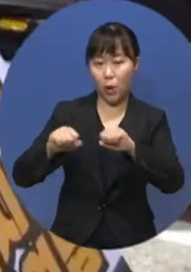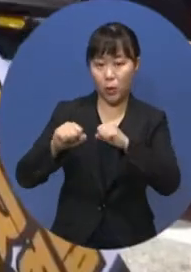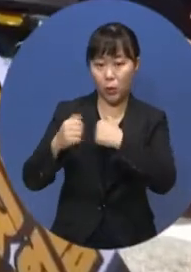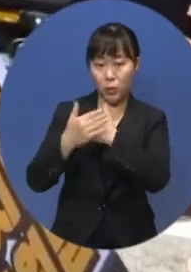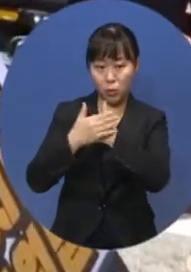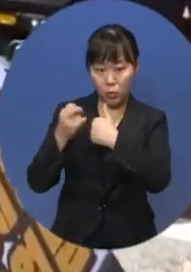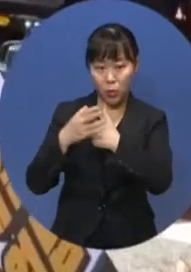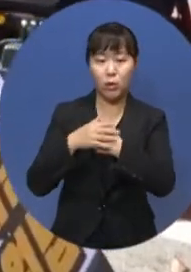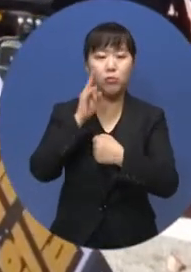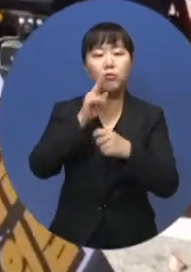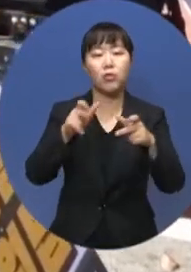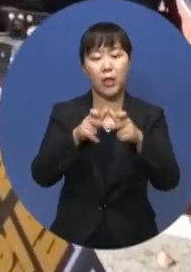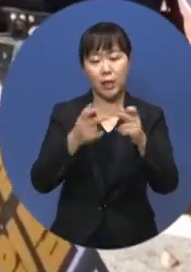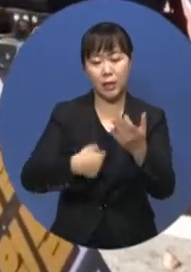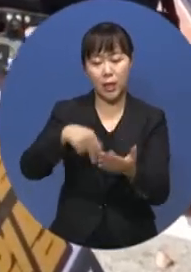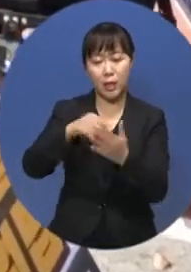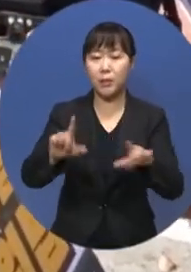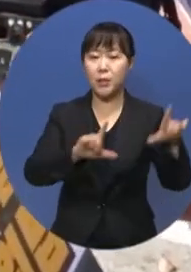장애인활동지원,